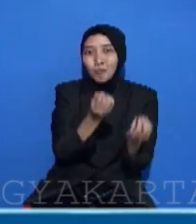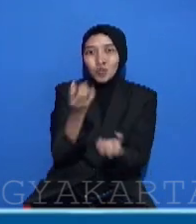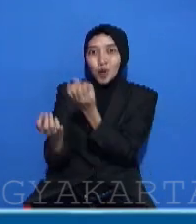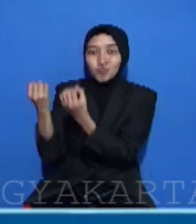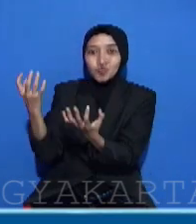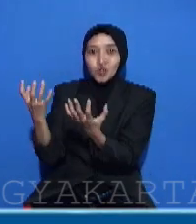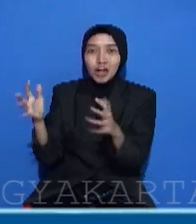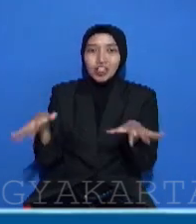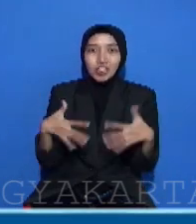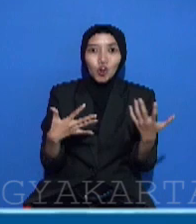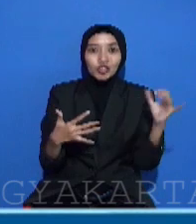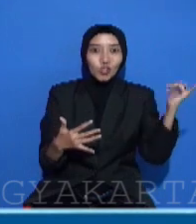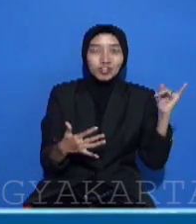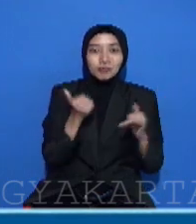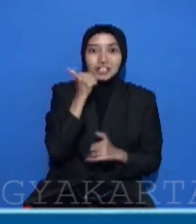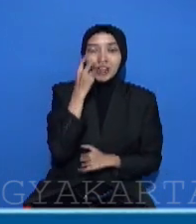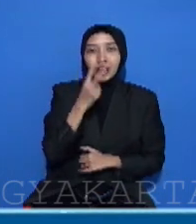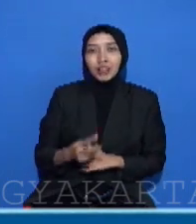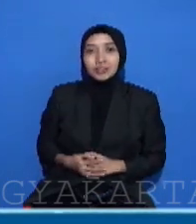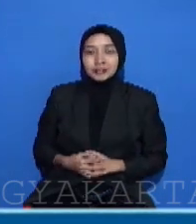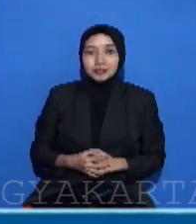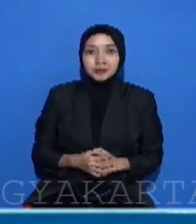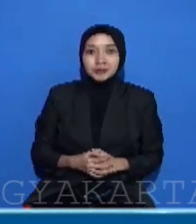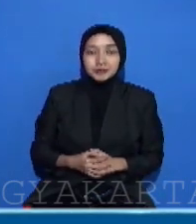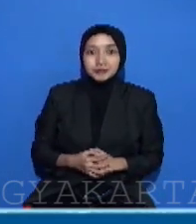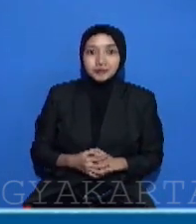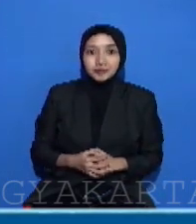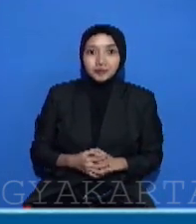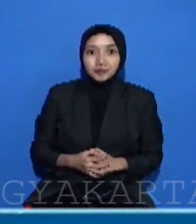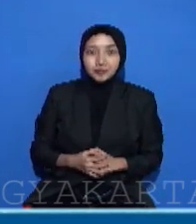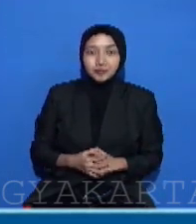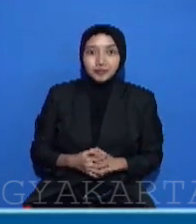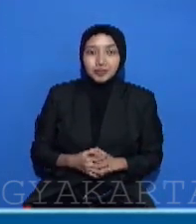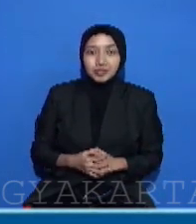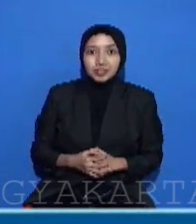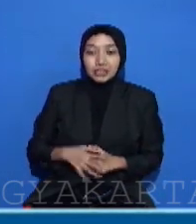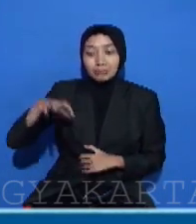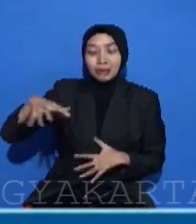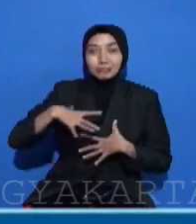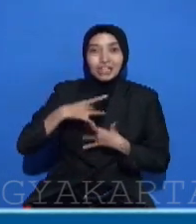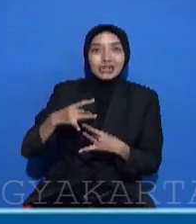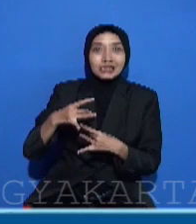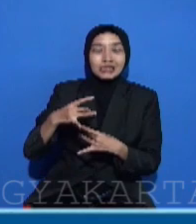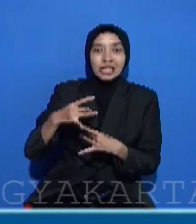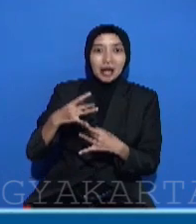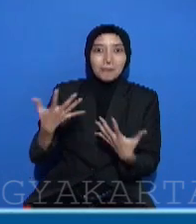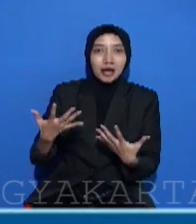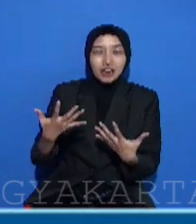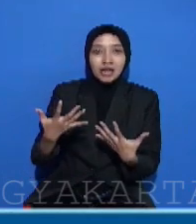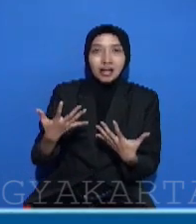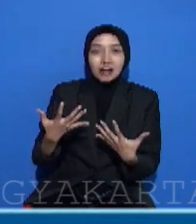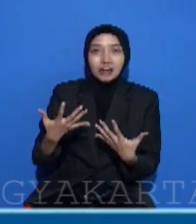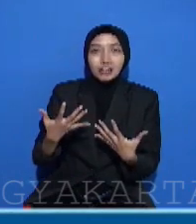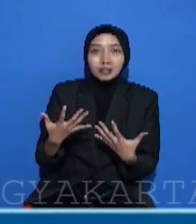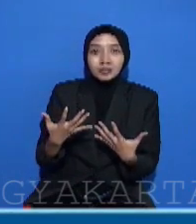samping lampu in lalat dan ngayugyokarto setelah sunggaling sronowisota ingkang narik kawigathoso Ning Pro plancong naliko ngindangi wisata